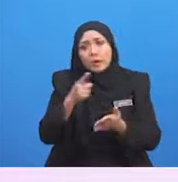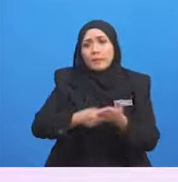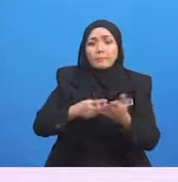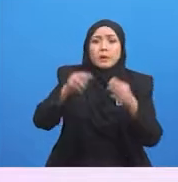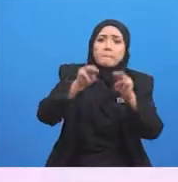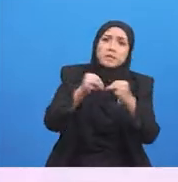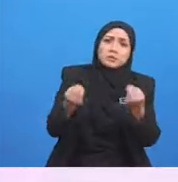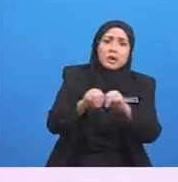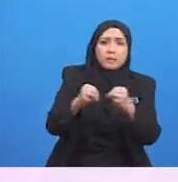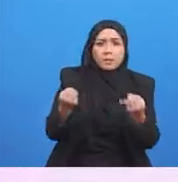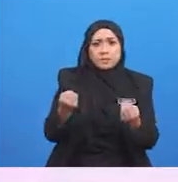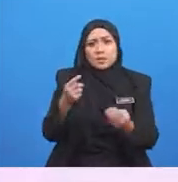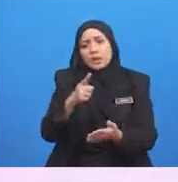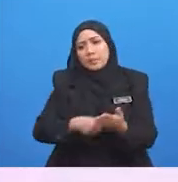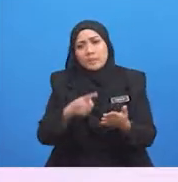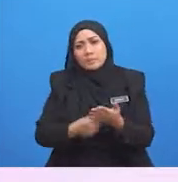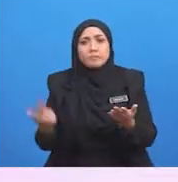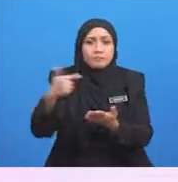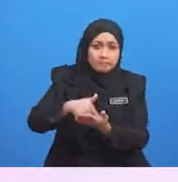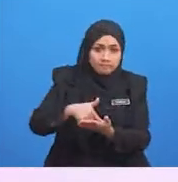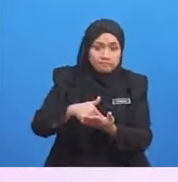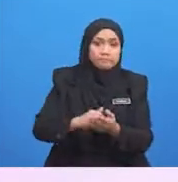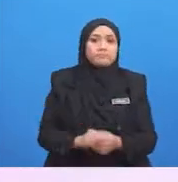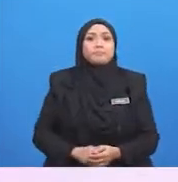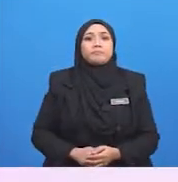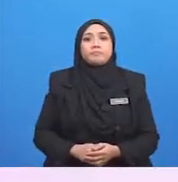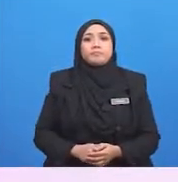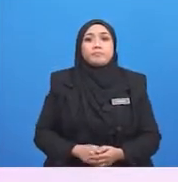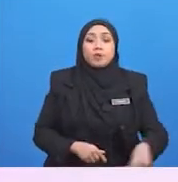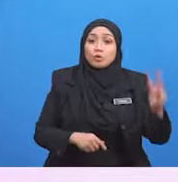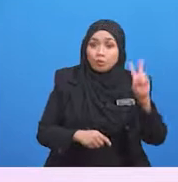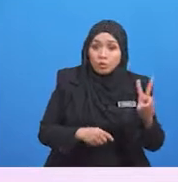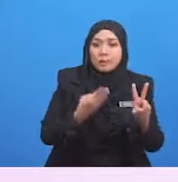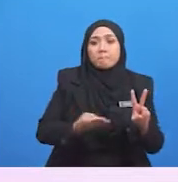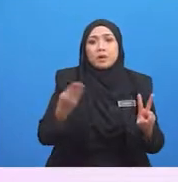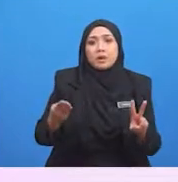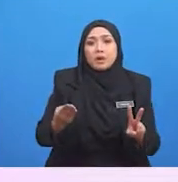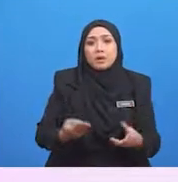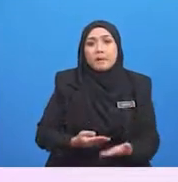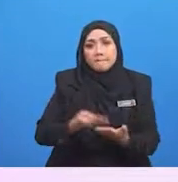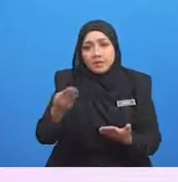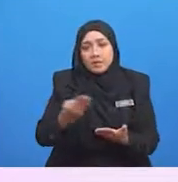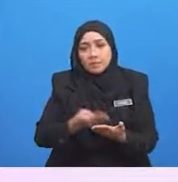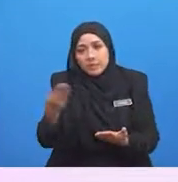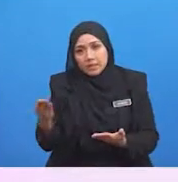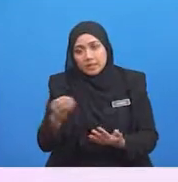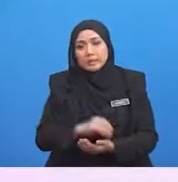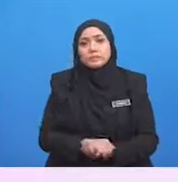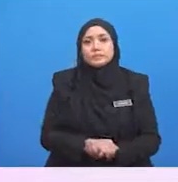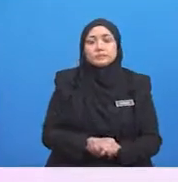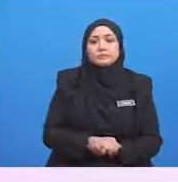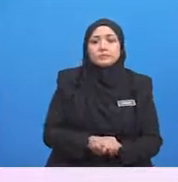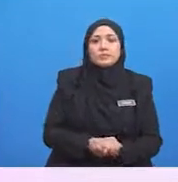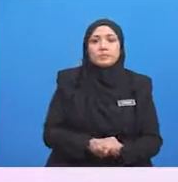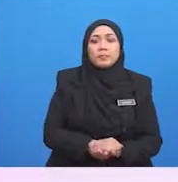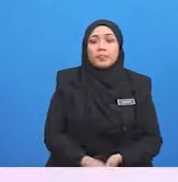kaunter pusat-pusat membeli belah. Seterusnya adalah barang beli belah. Barang beli belah adalah barang